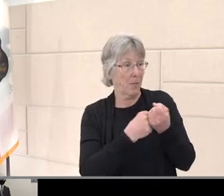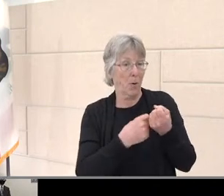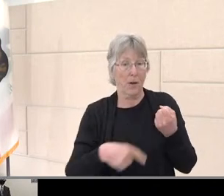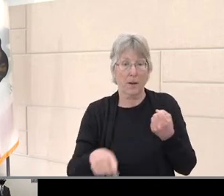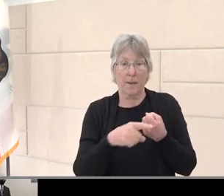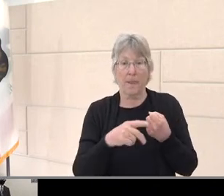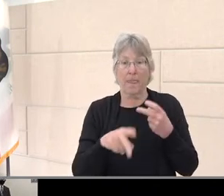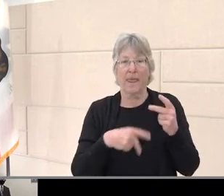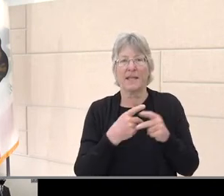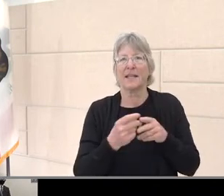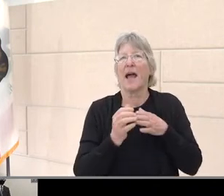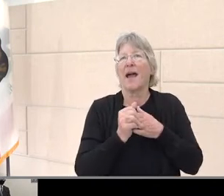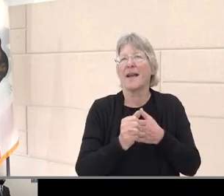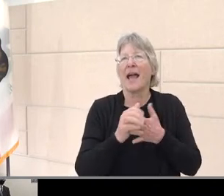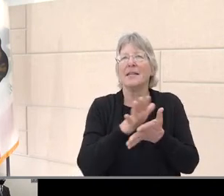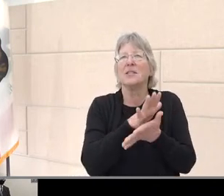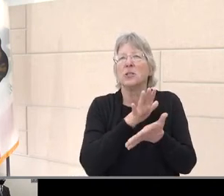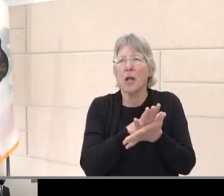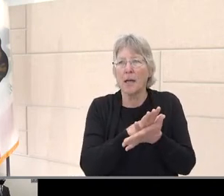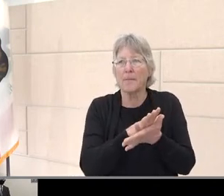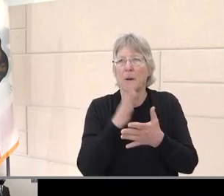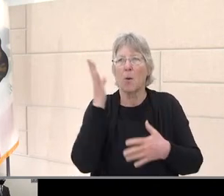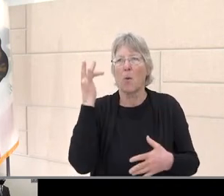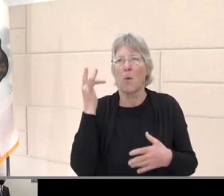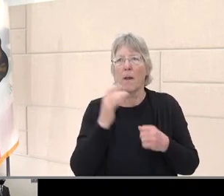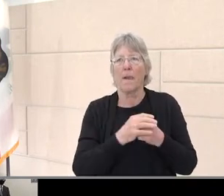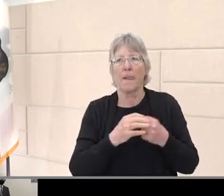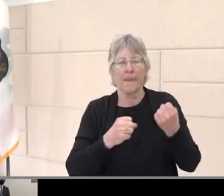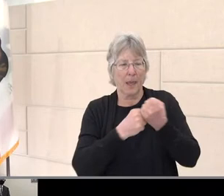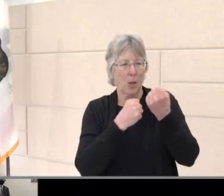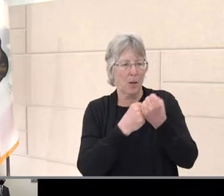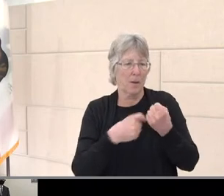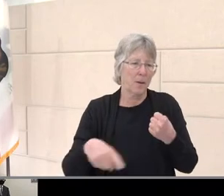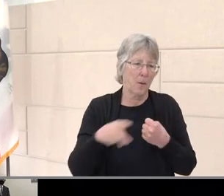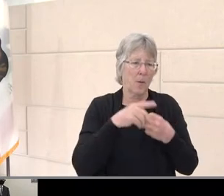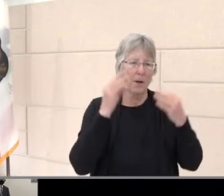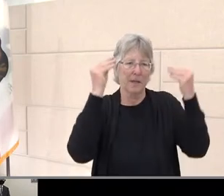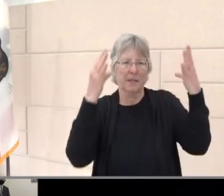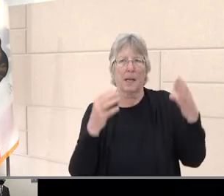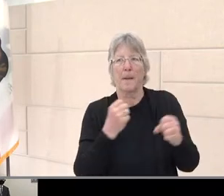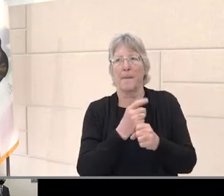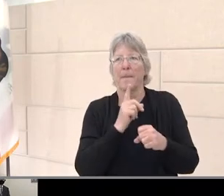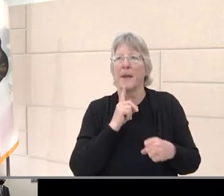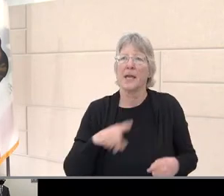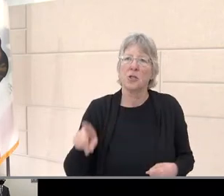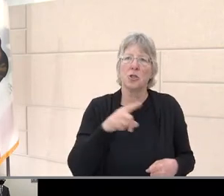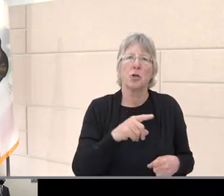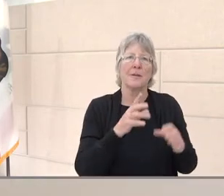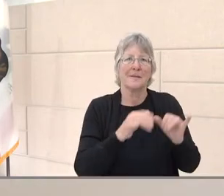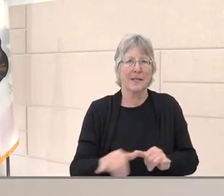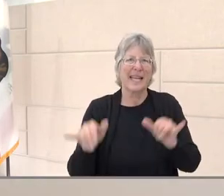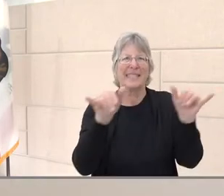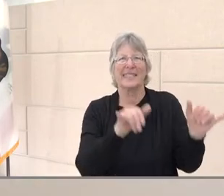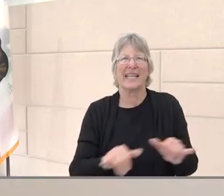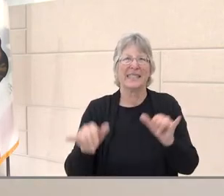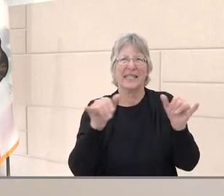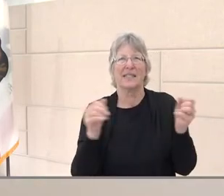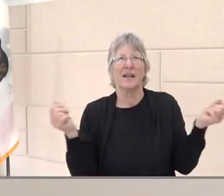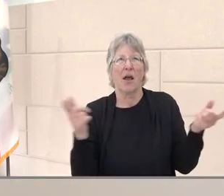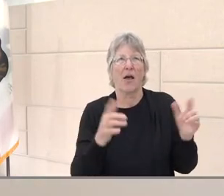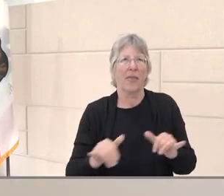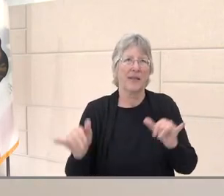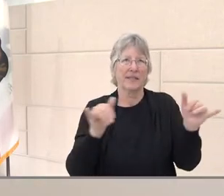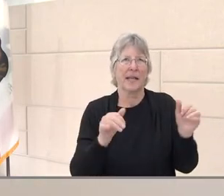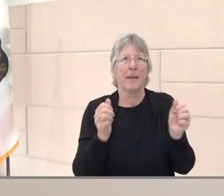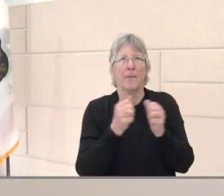ការគ្រប់គ្រងទៅលើការណែនាំបង្ហាត់សិក្សានេះគឺធ្វើយ៉ាងណាដើម្បីគ្រូមានការបង្ហាត់